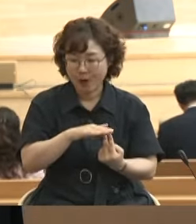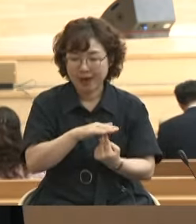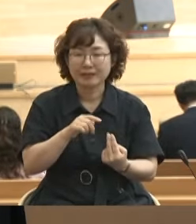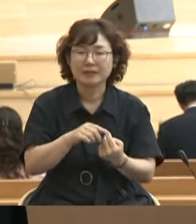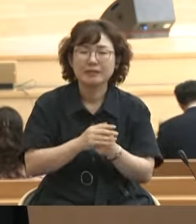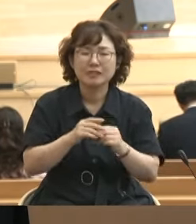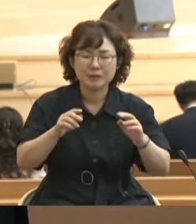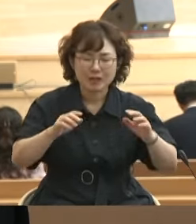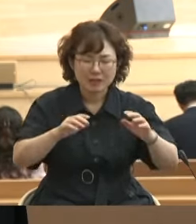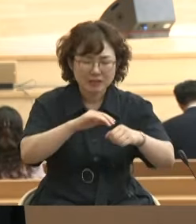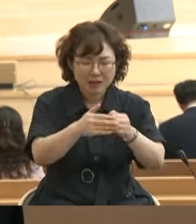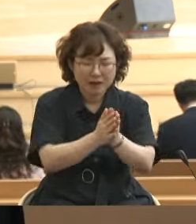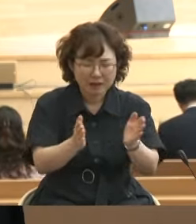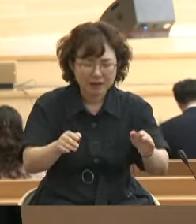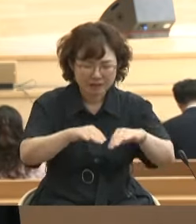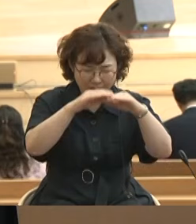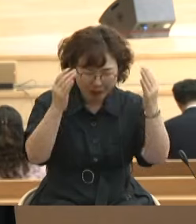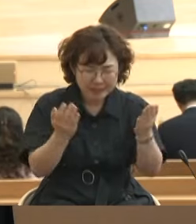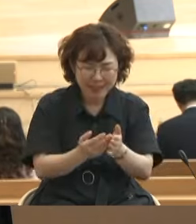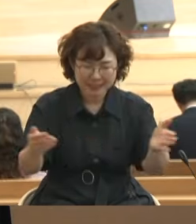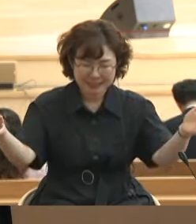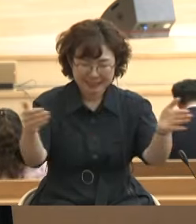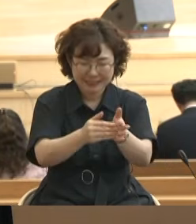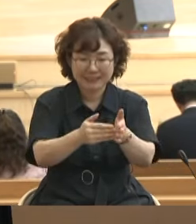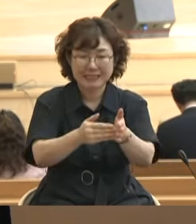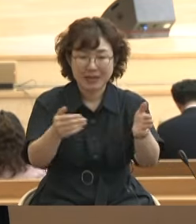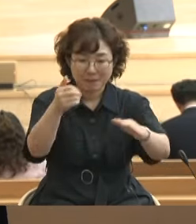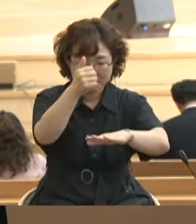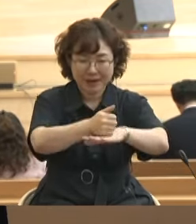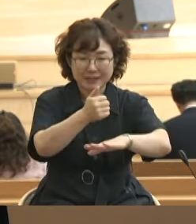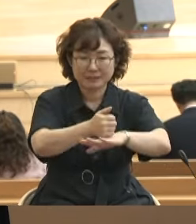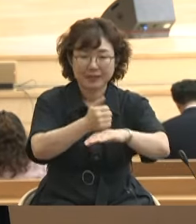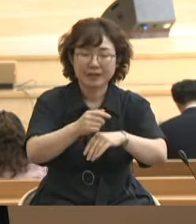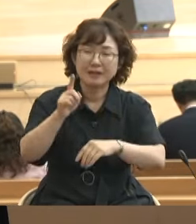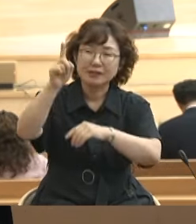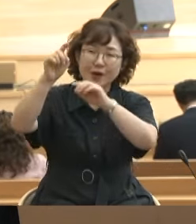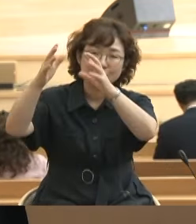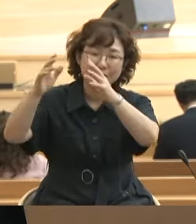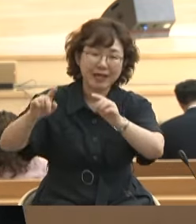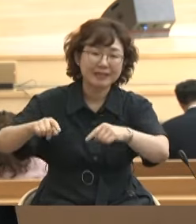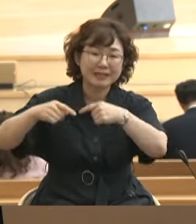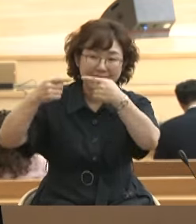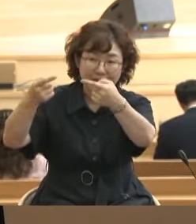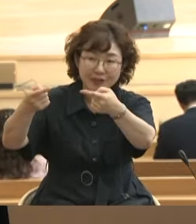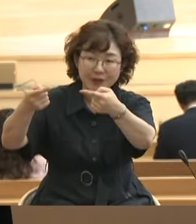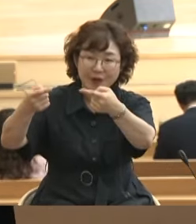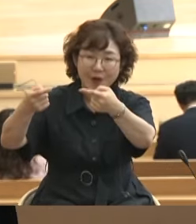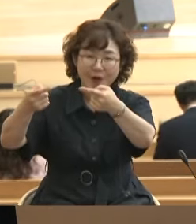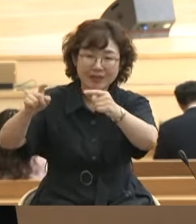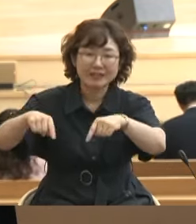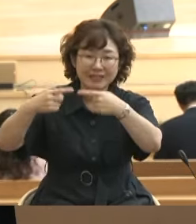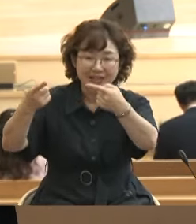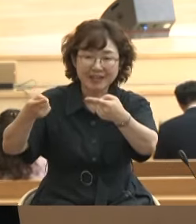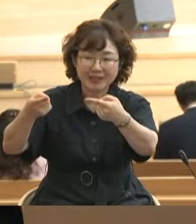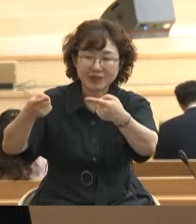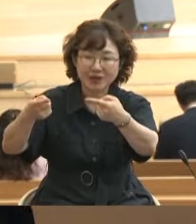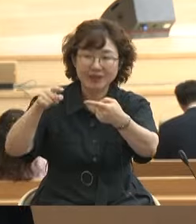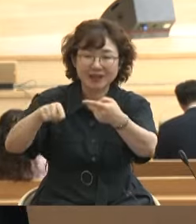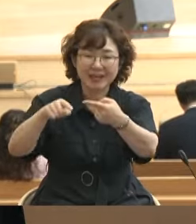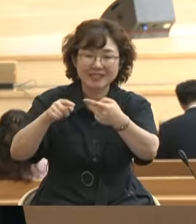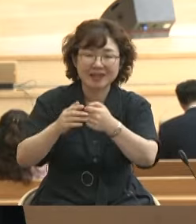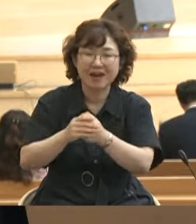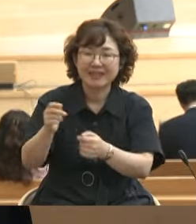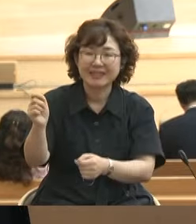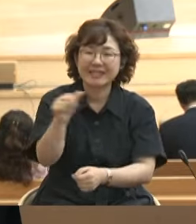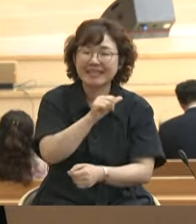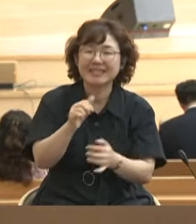전체를 마치면서 거룩한 성에 들어가는 것이 금지된 사람을 소개합니다. 금지된